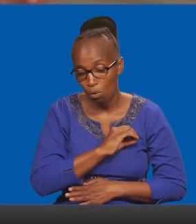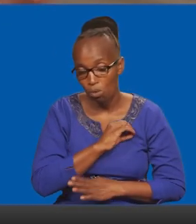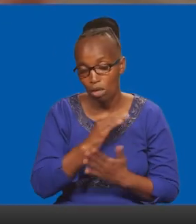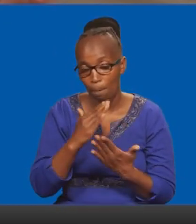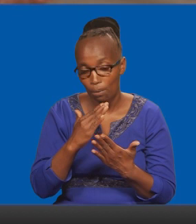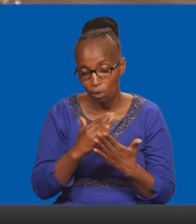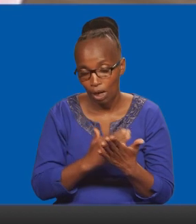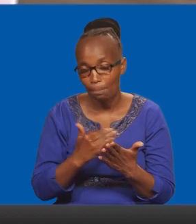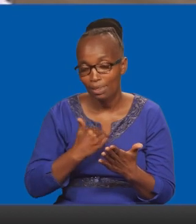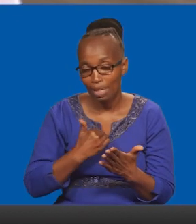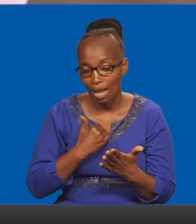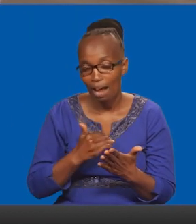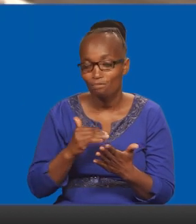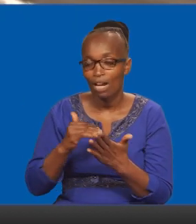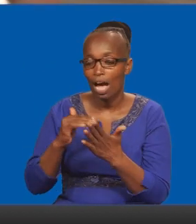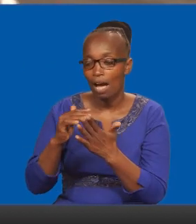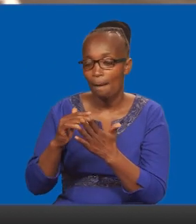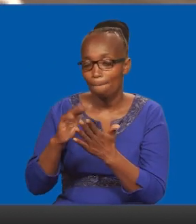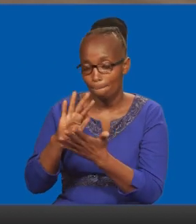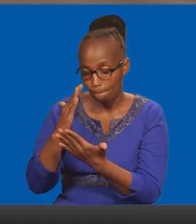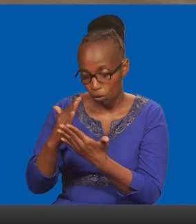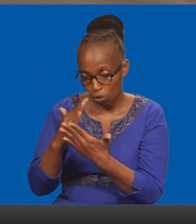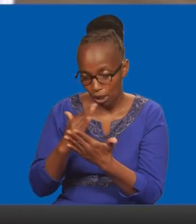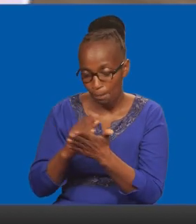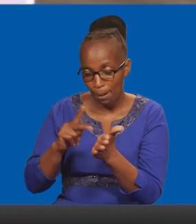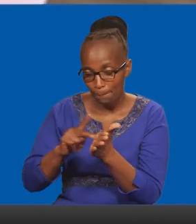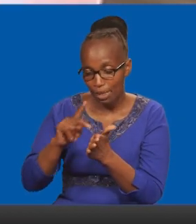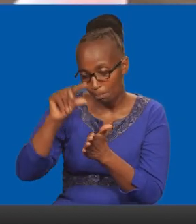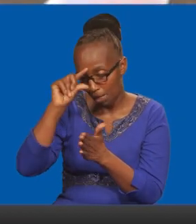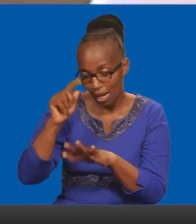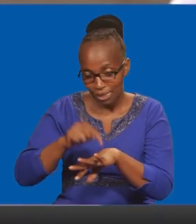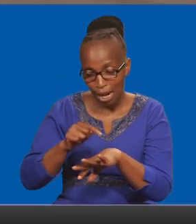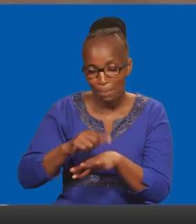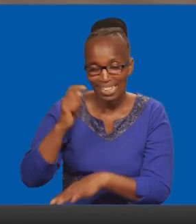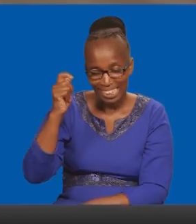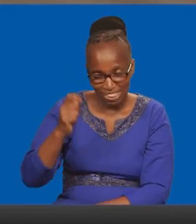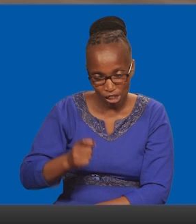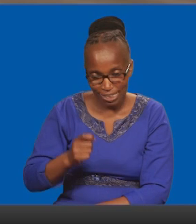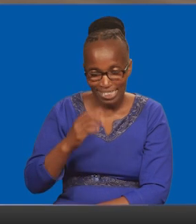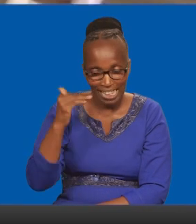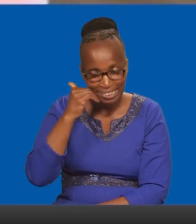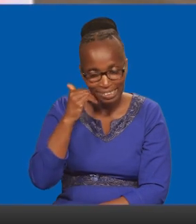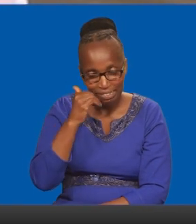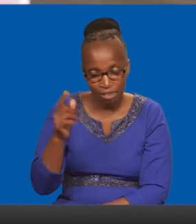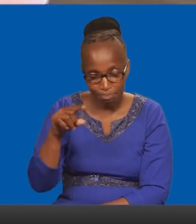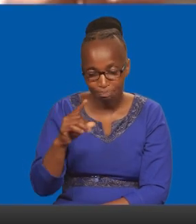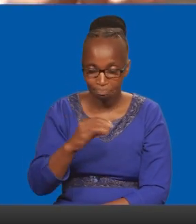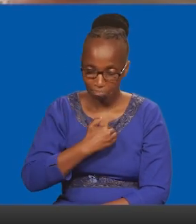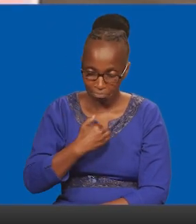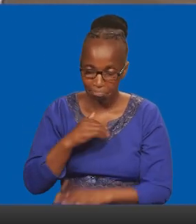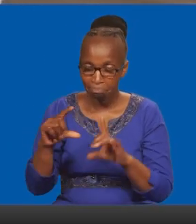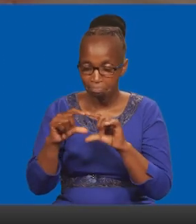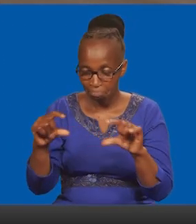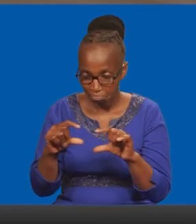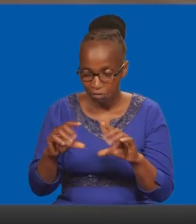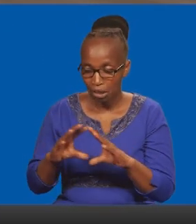wanasimamisha? Hawa wako na programu yao, wako na health insurance scheme inalipwa na serikali. Hawa majaji wakiwa wagonjwa,